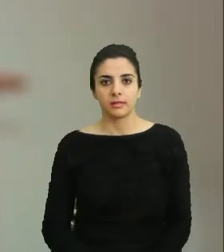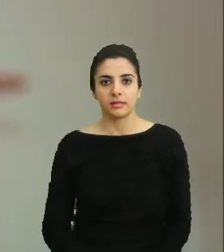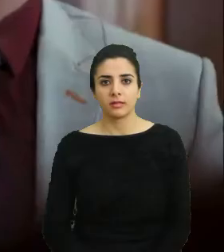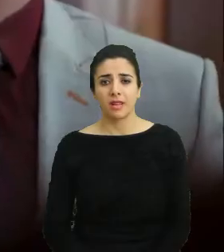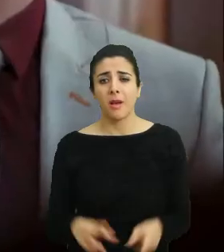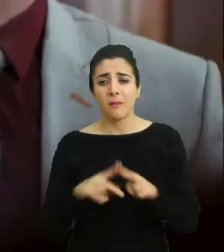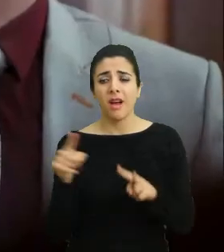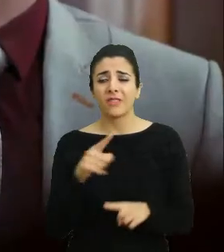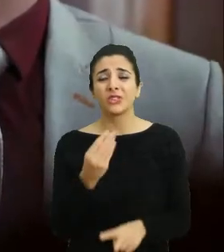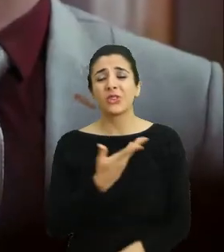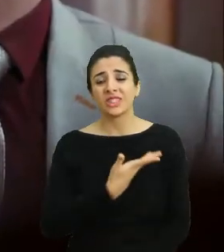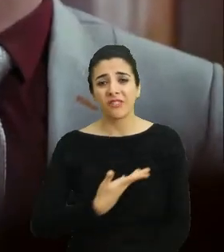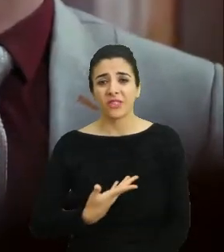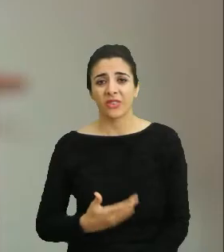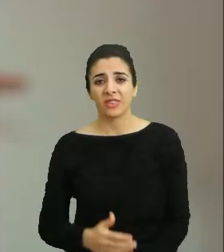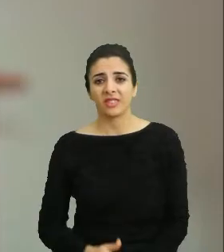Çok seviyor Merve'yi.